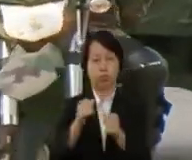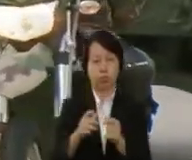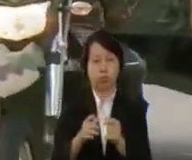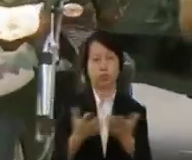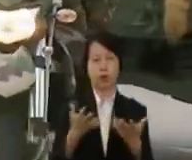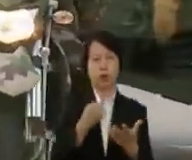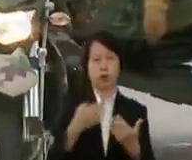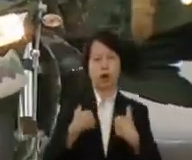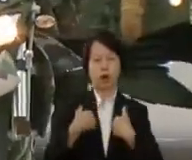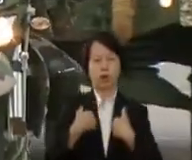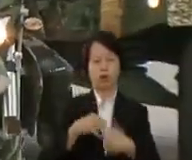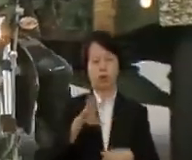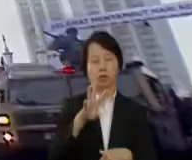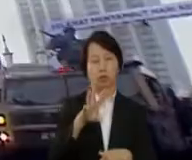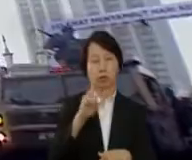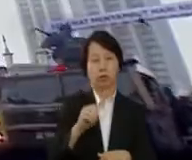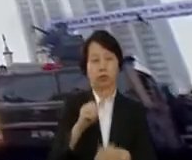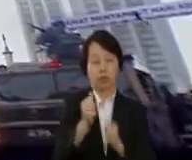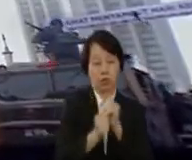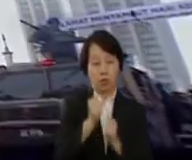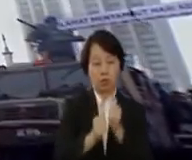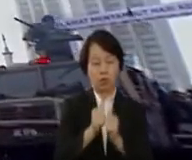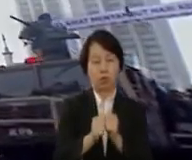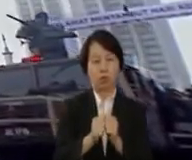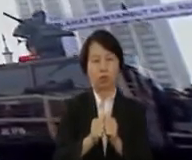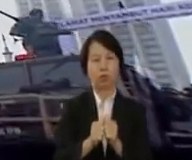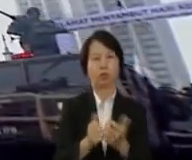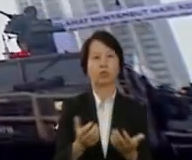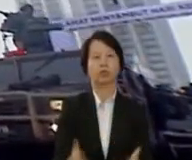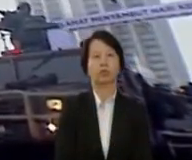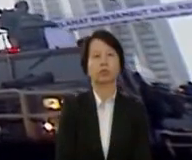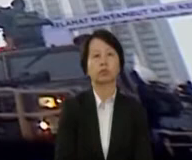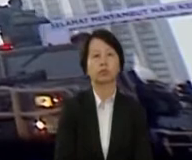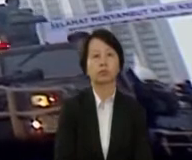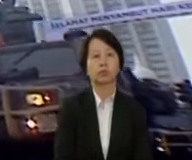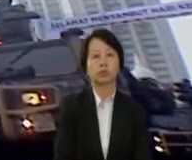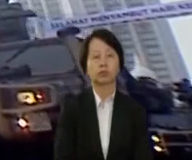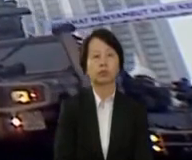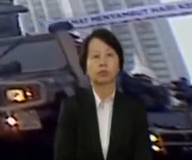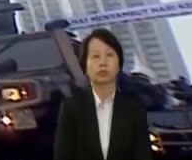dan 40mm automatic grenade launcher.